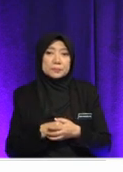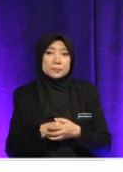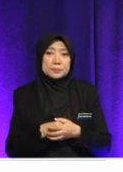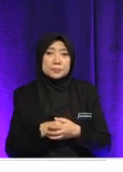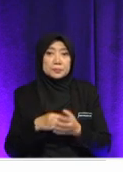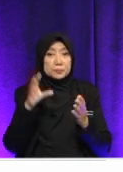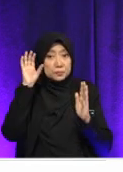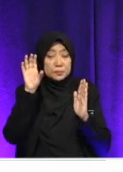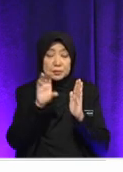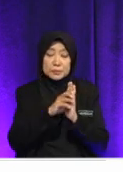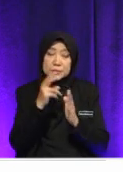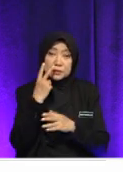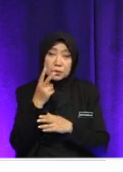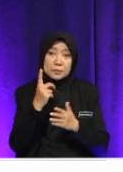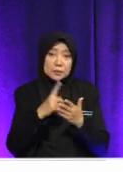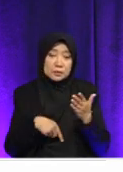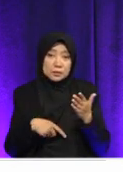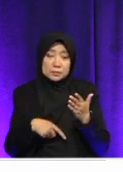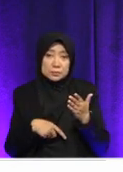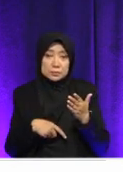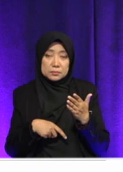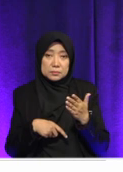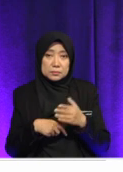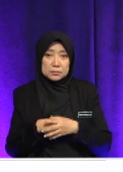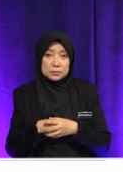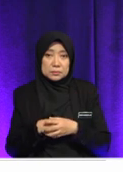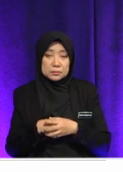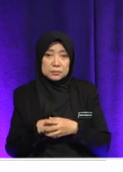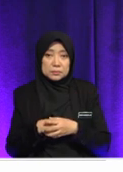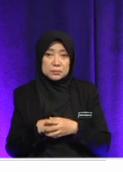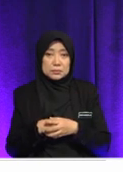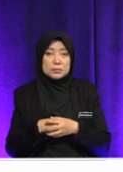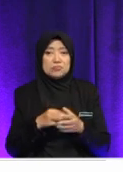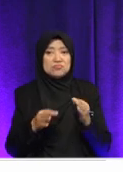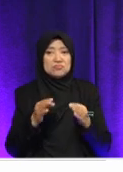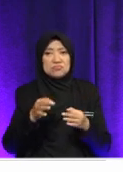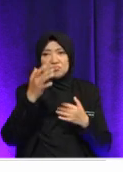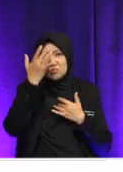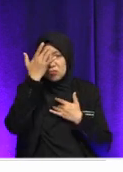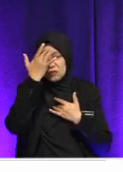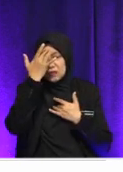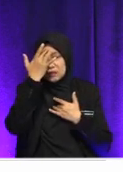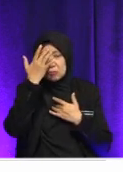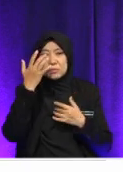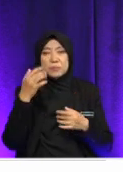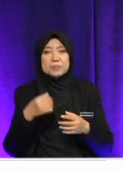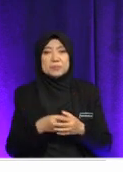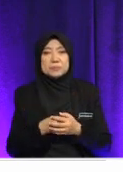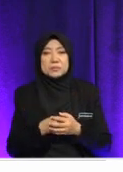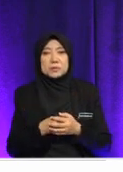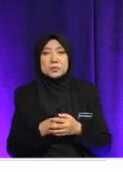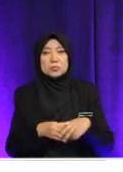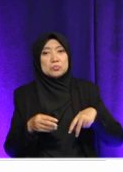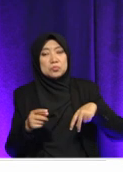gambar ini kalau tengok dia ini kalau kita ada sakit lutut dalam proses pembedahan kan kita mengganti